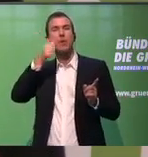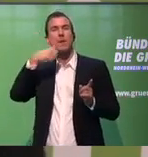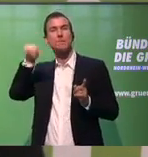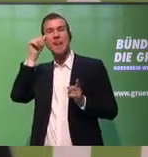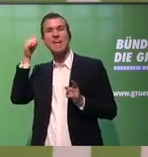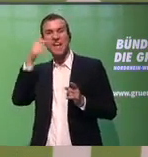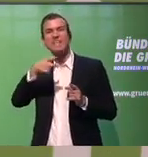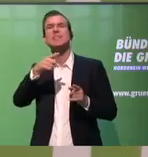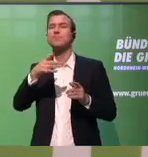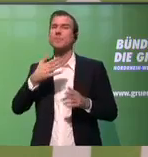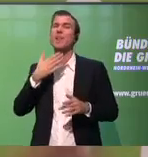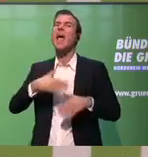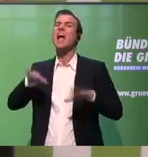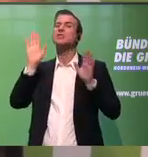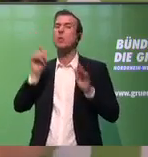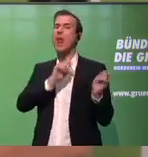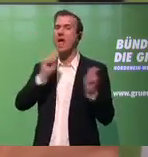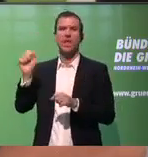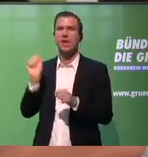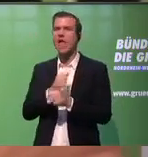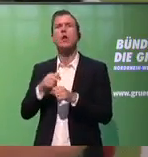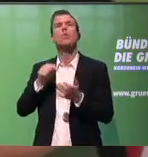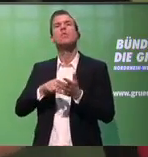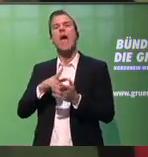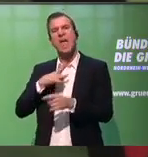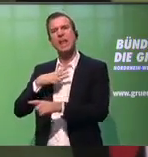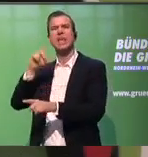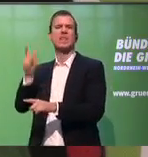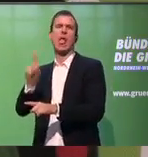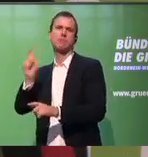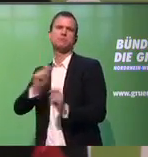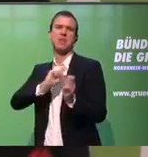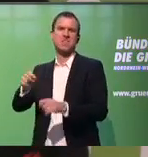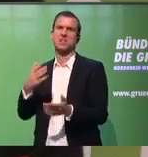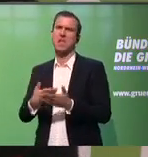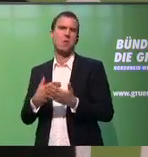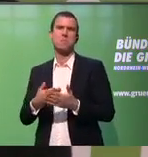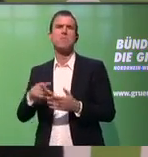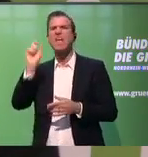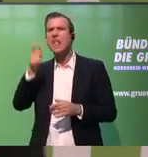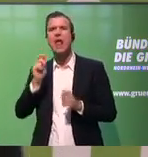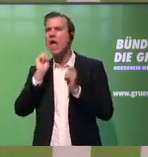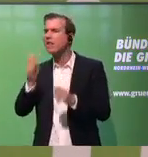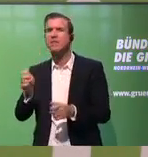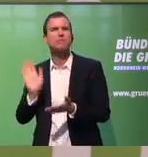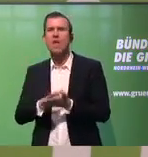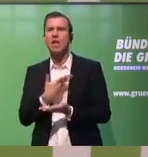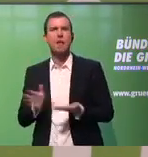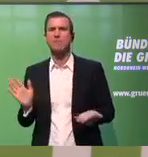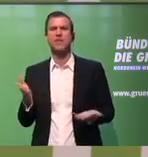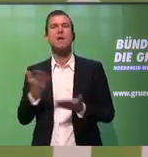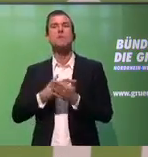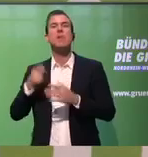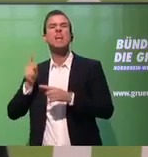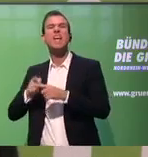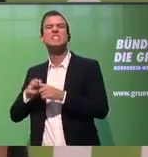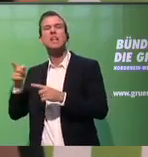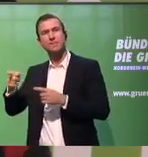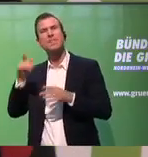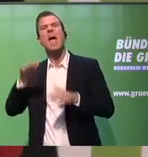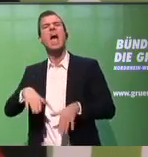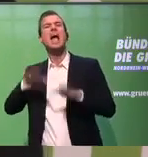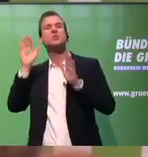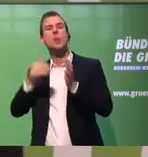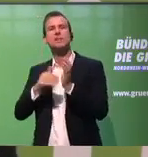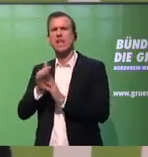keinen Asylantrag mehr stellen können. Was hätten sie in Italien machen dürfen? Das ist in Italien aber nicht funktioniert, in Griechenland zum Beispiel kein Asylsystem wirklich